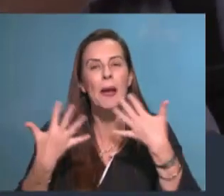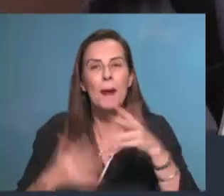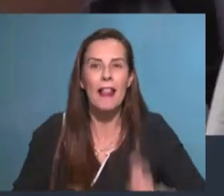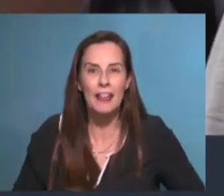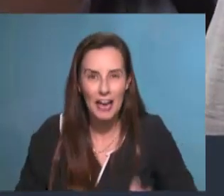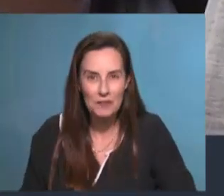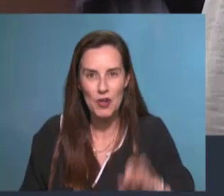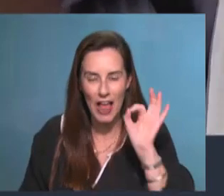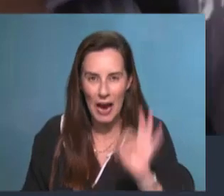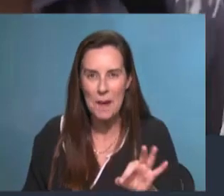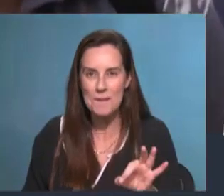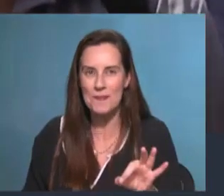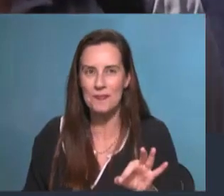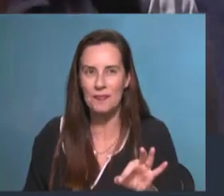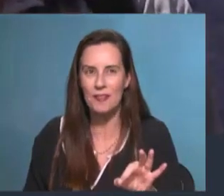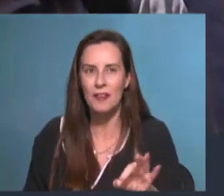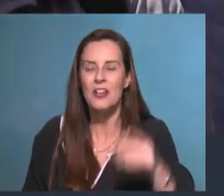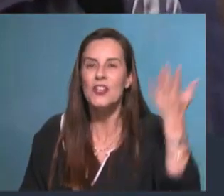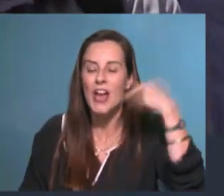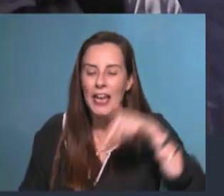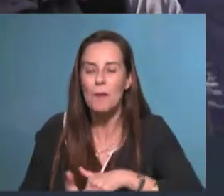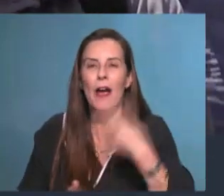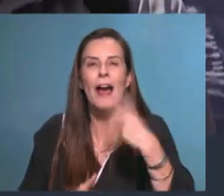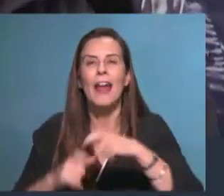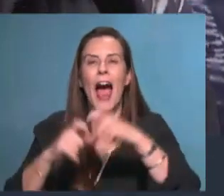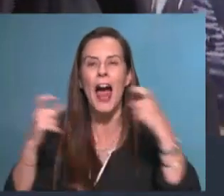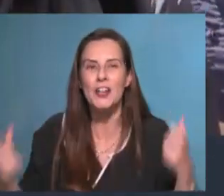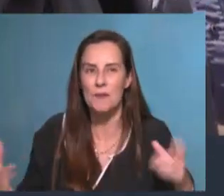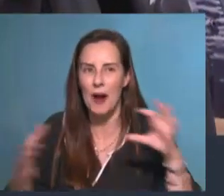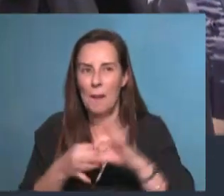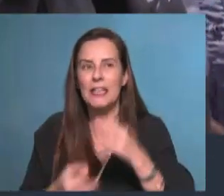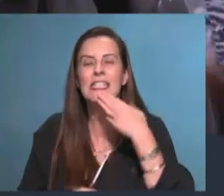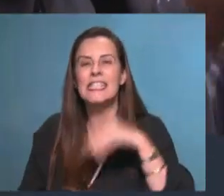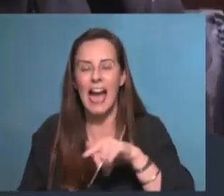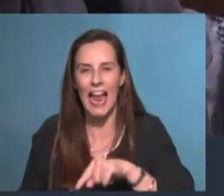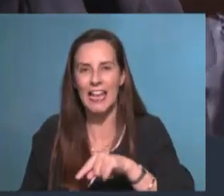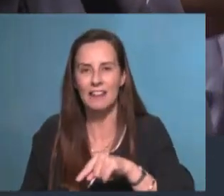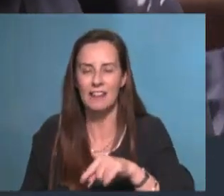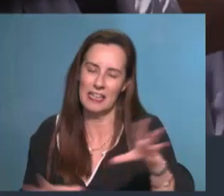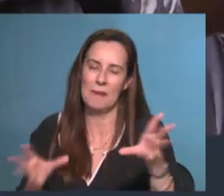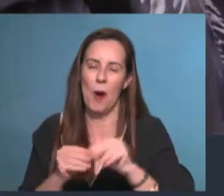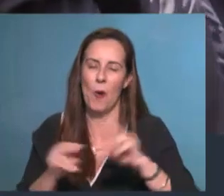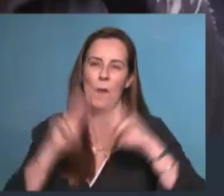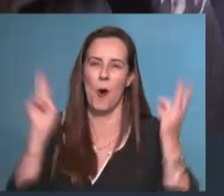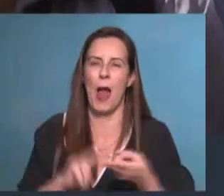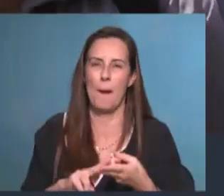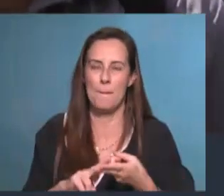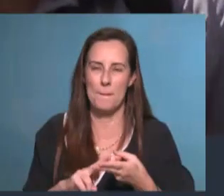לספר להנחדים שעמדתם על אחד הקשרים שמחבר את ארץ ישראל המנדטורית עם הגלובוס,